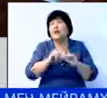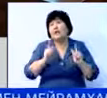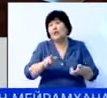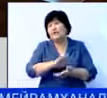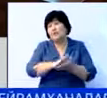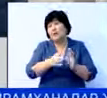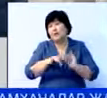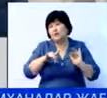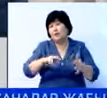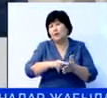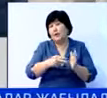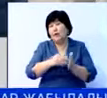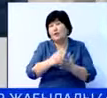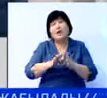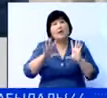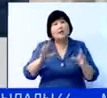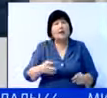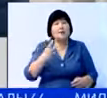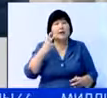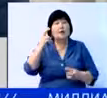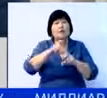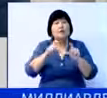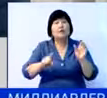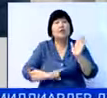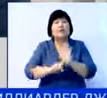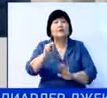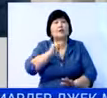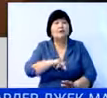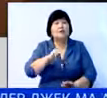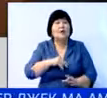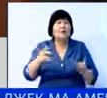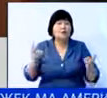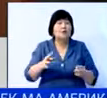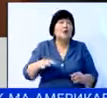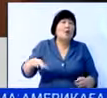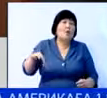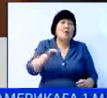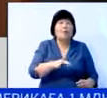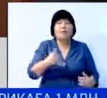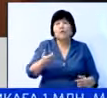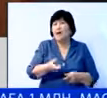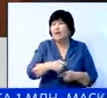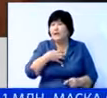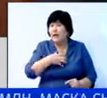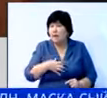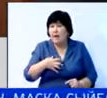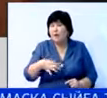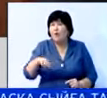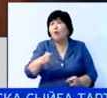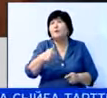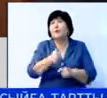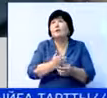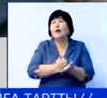келісімшарт жасау жоспарлануда. Жалпы екі өндіріс ошағының іске қосылып, жұмыс істеу үшін облыс үшін аса маңызды. Облыс